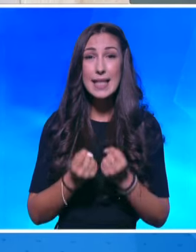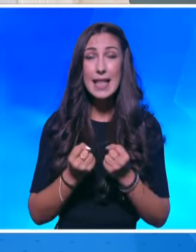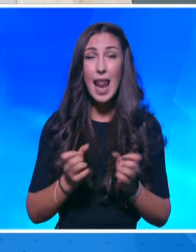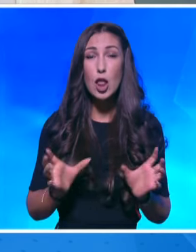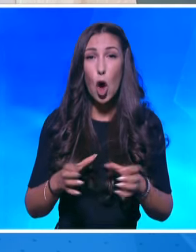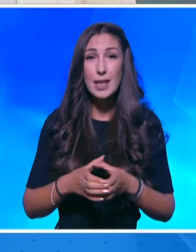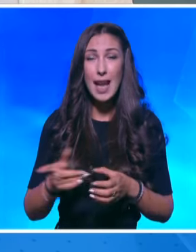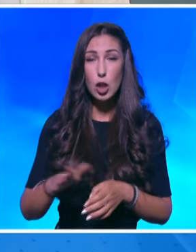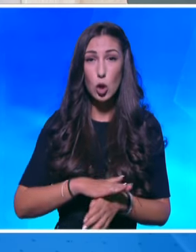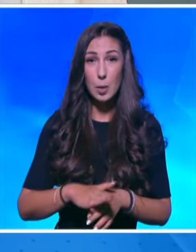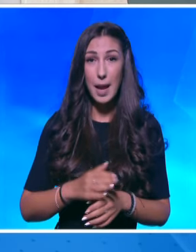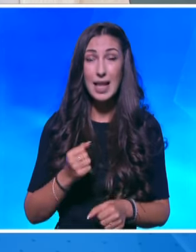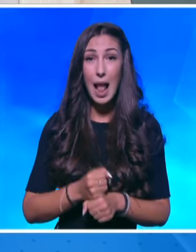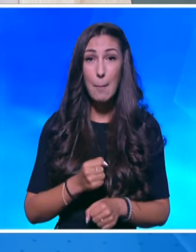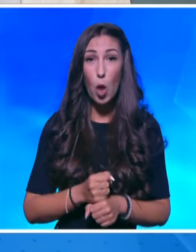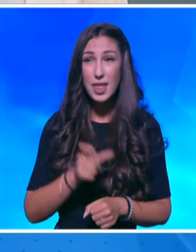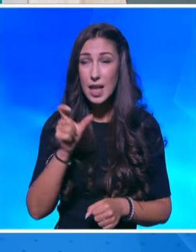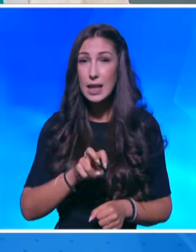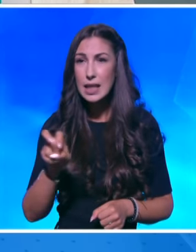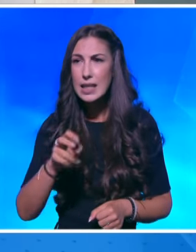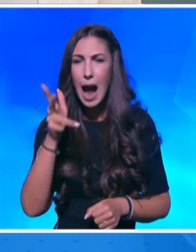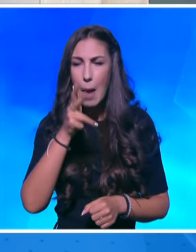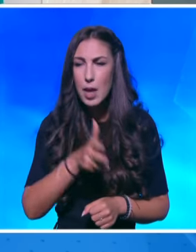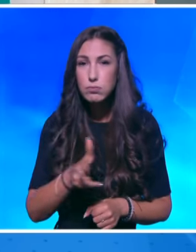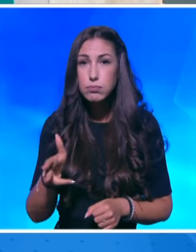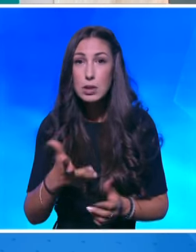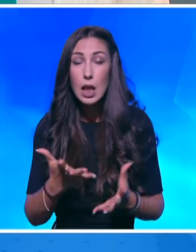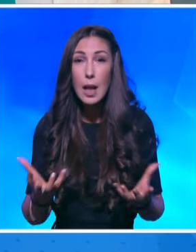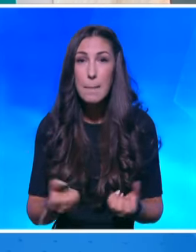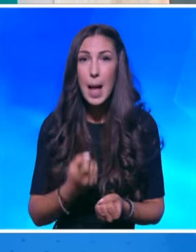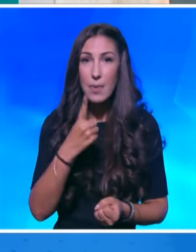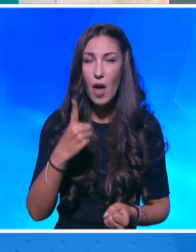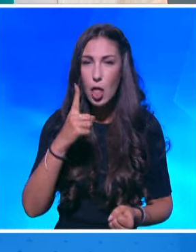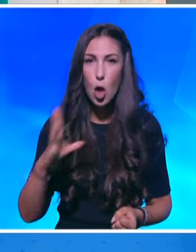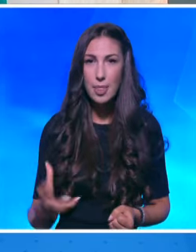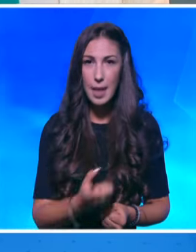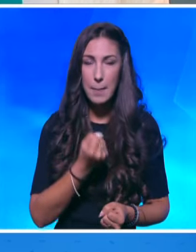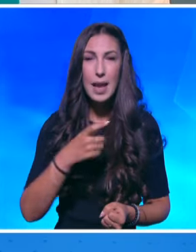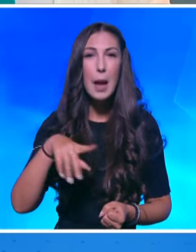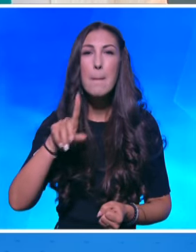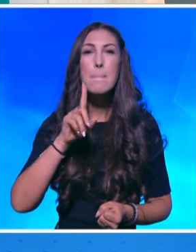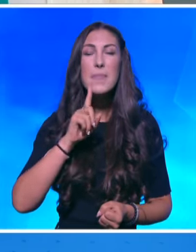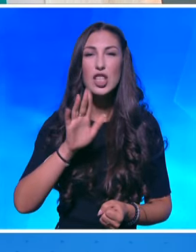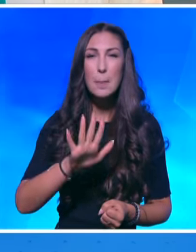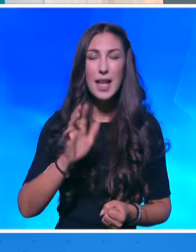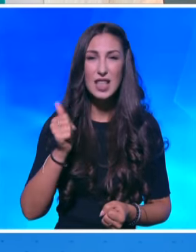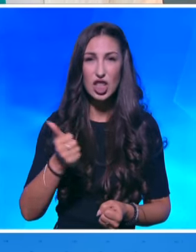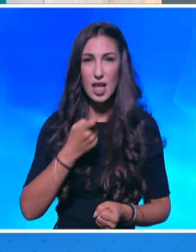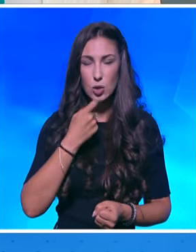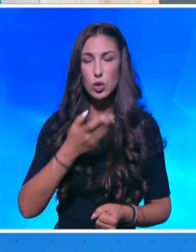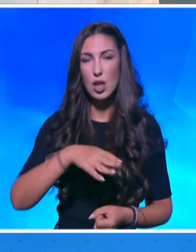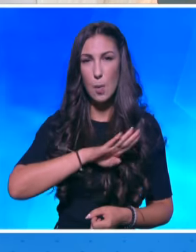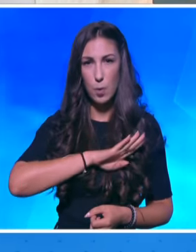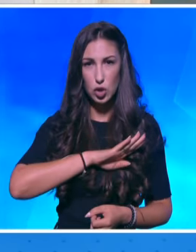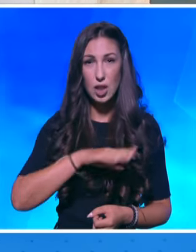Перник. Работниците са издирвани с термокамера. Първо е намерен един от работниците, мъж на 56 години, за съжаление